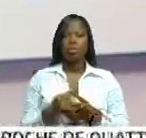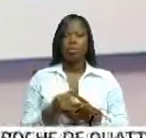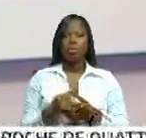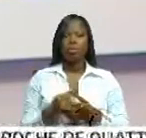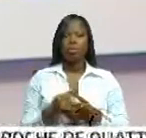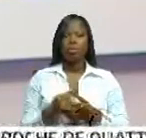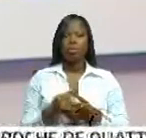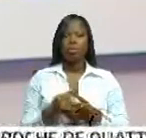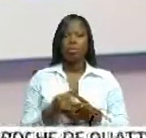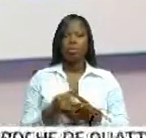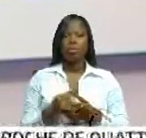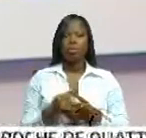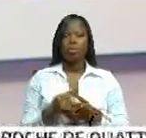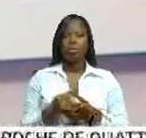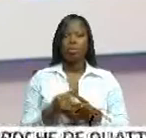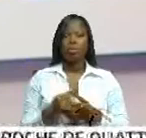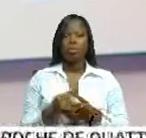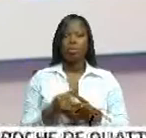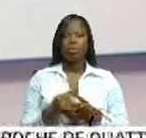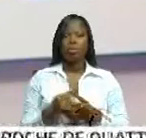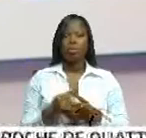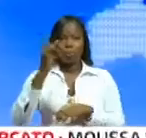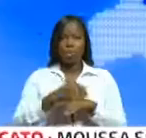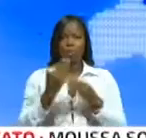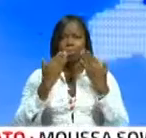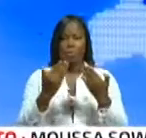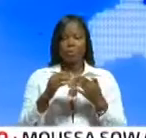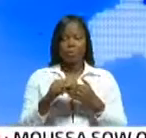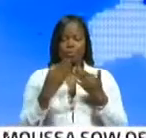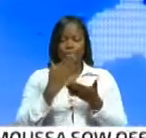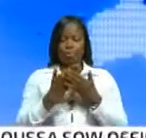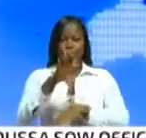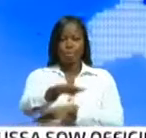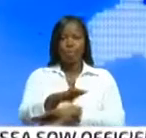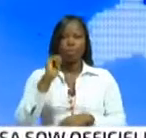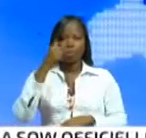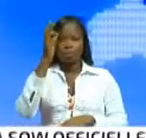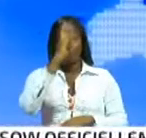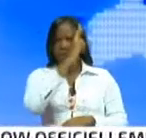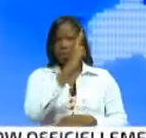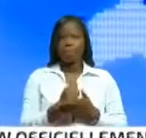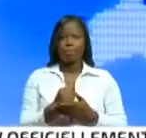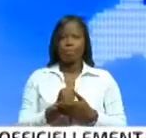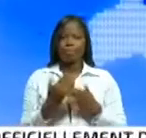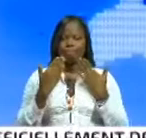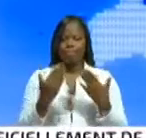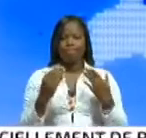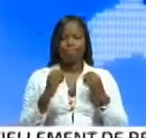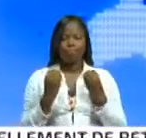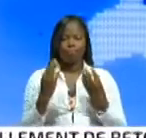dakar c'était l'invité de ce 20 heures merci de nous avoir suivis dans quelques poussières de seconde vous aurez bbc1 faut passer d'excellents moments